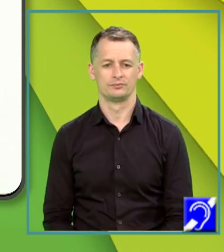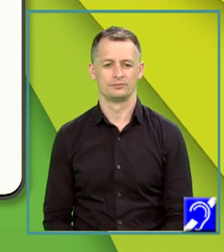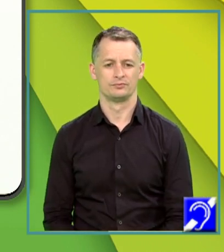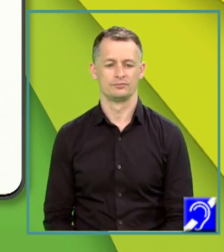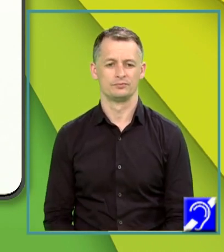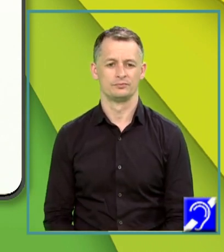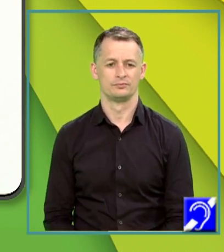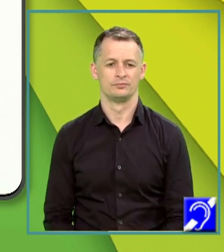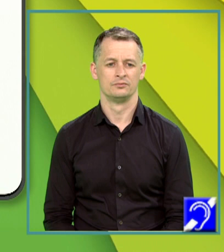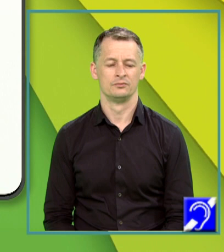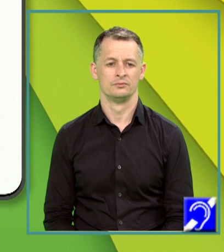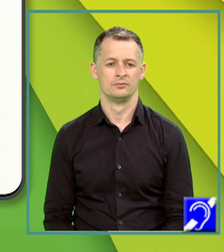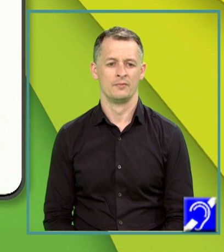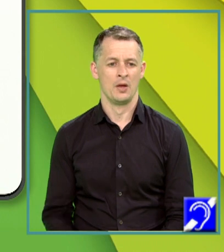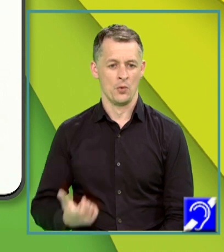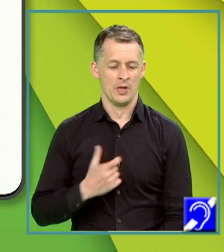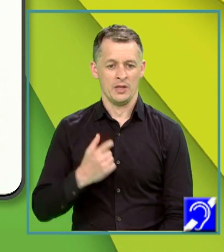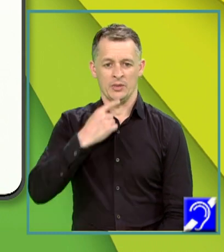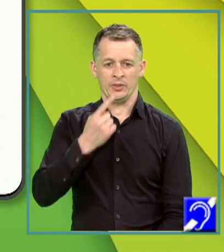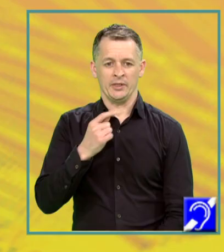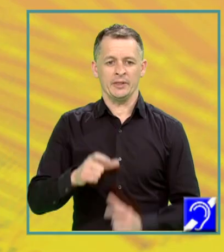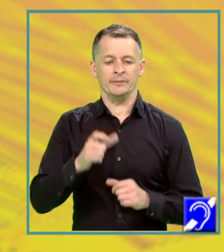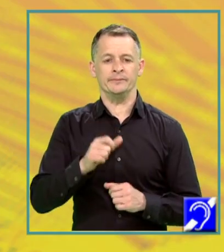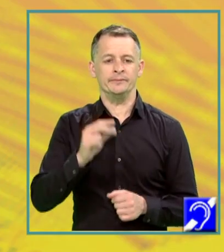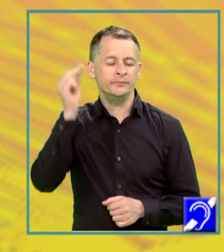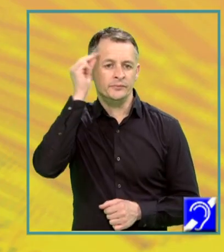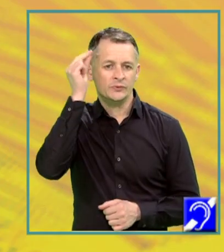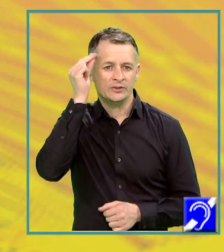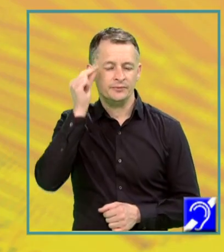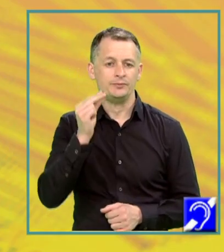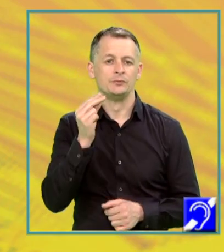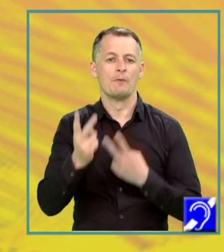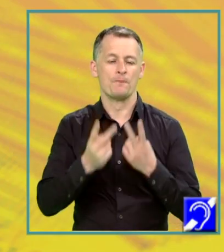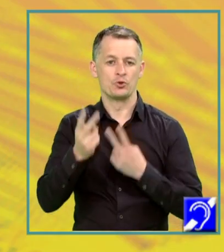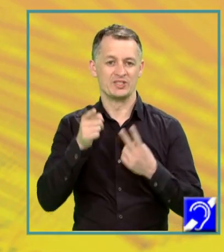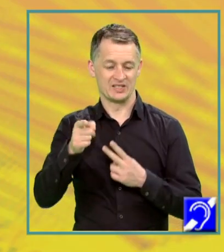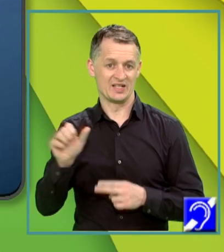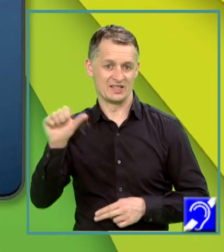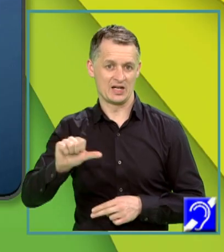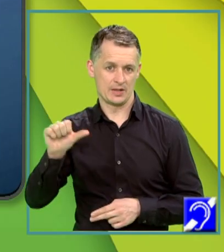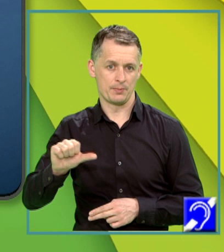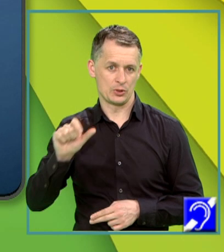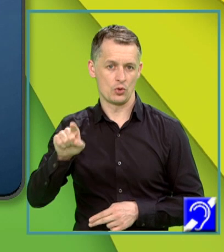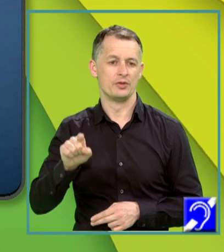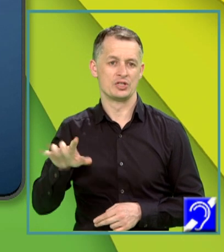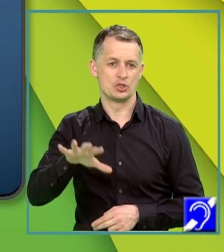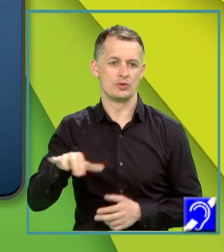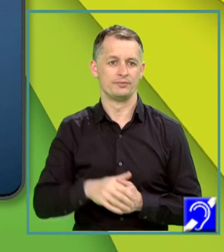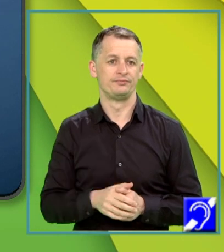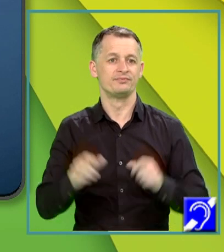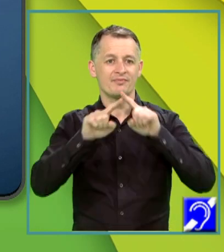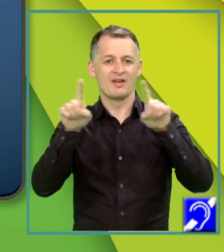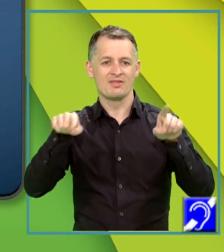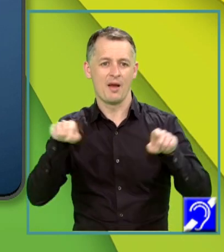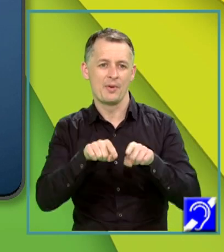și de ce nu putem aminti și tradiția de prelucrare a petrolului din această zonă tabelul de mai jos se referă la